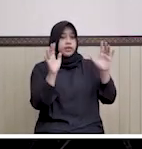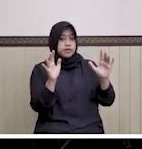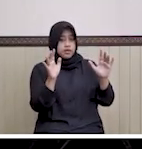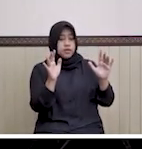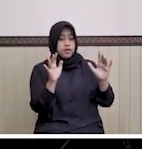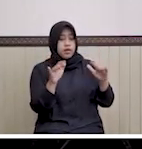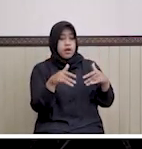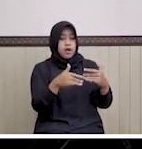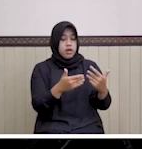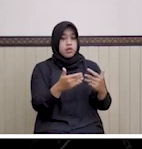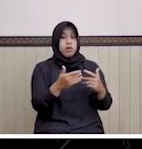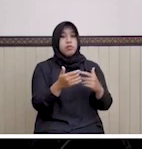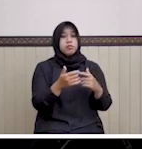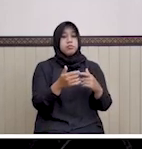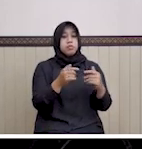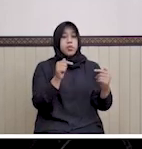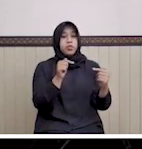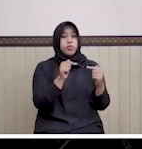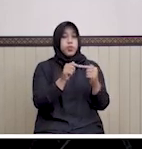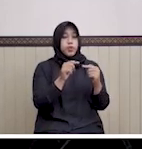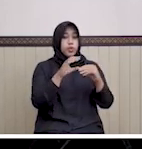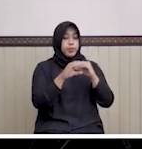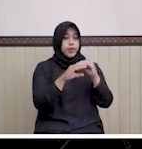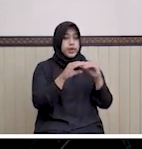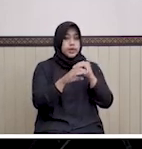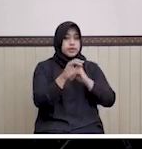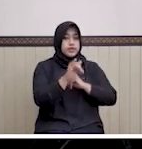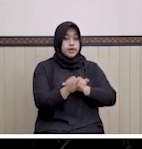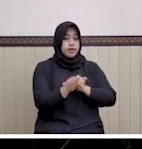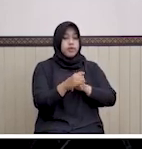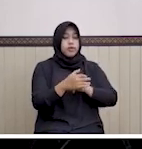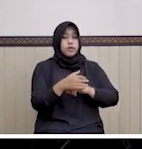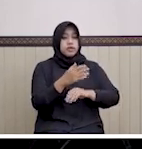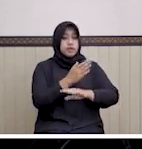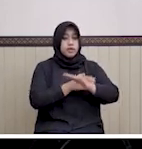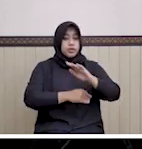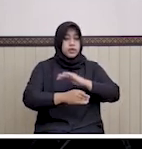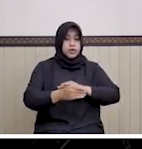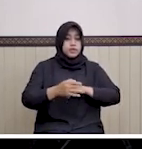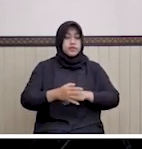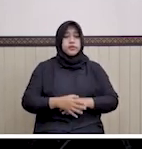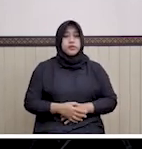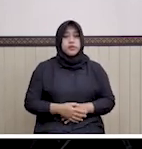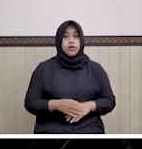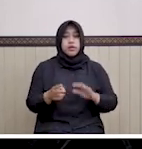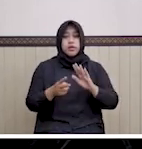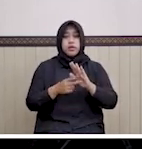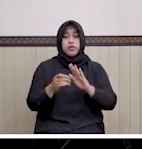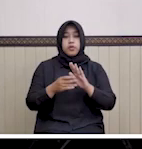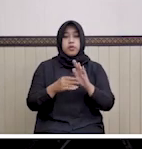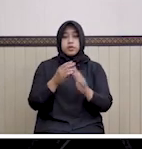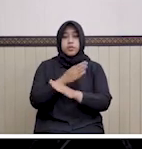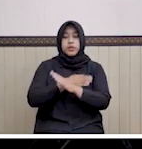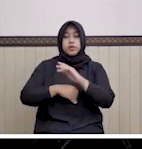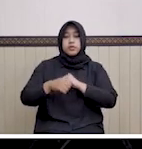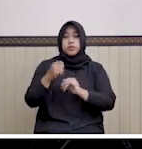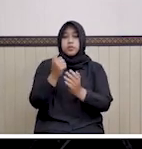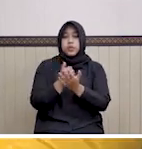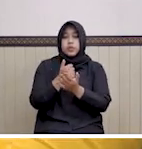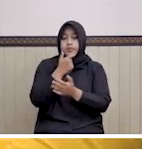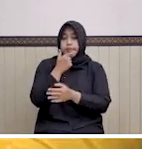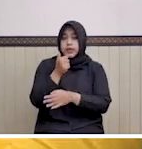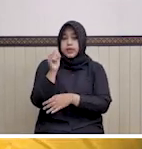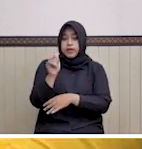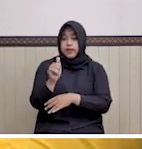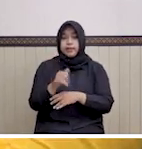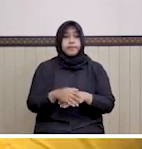atau perantara komunikasi gitu ya perantara komunikasi antara difable dengan non difabel menjadi sangat penting ya mbak ya